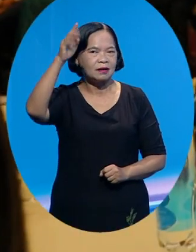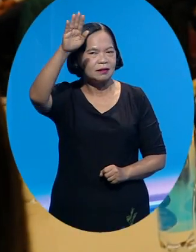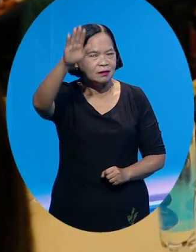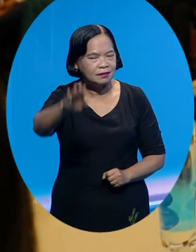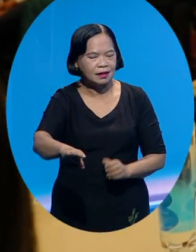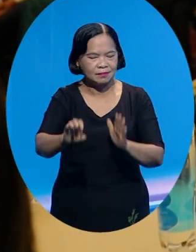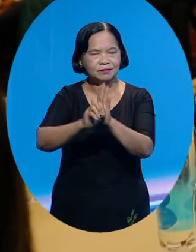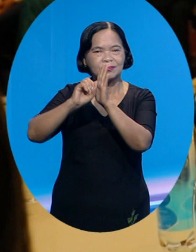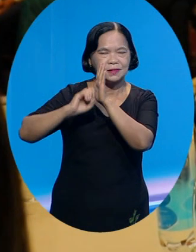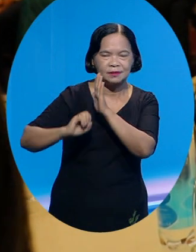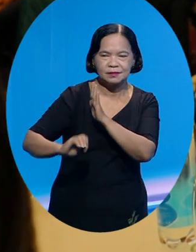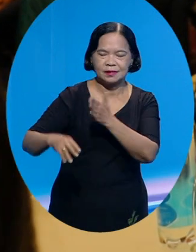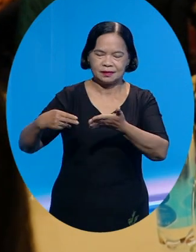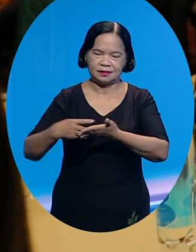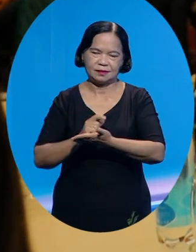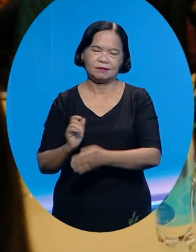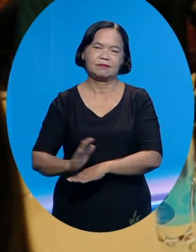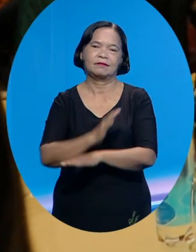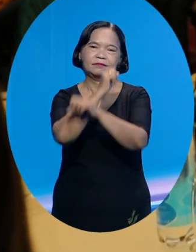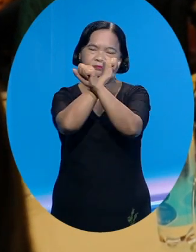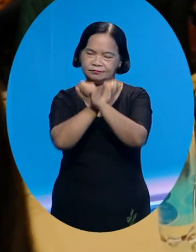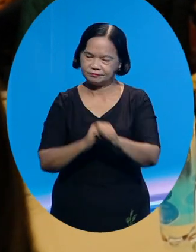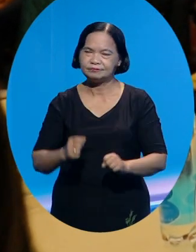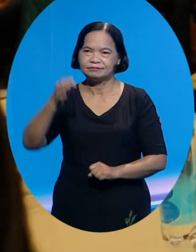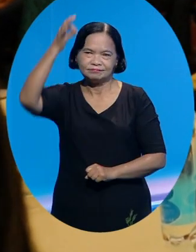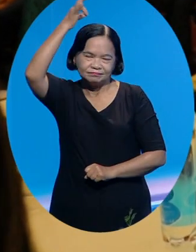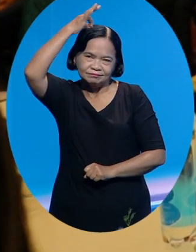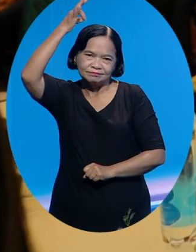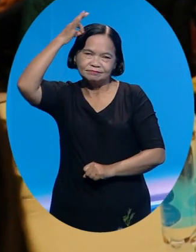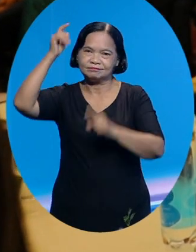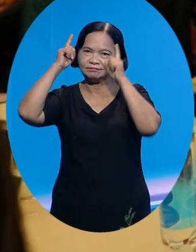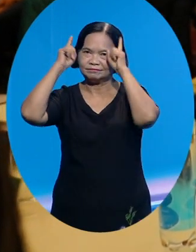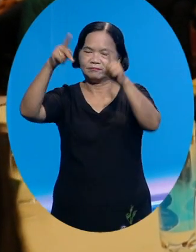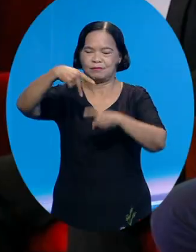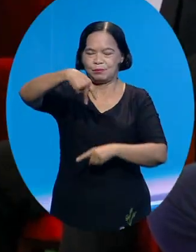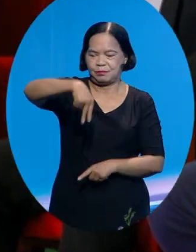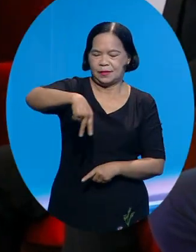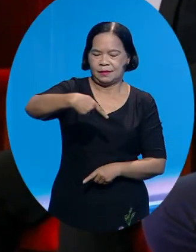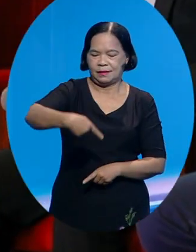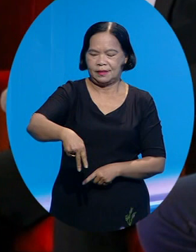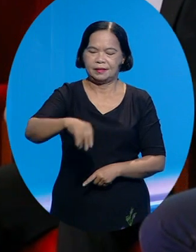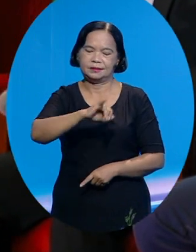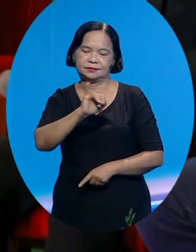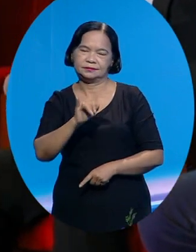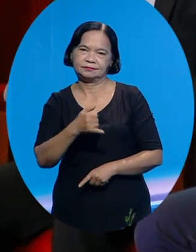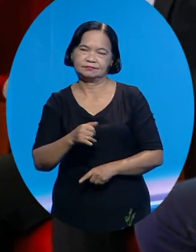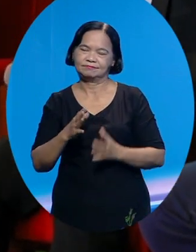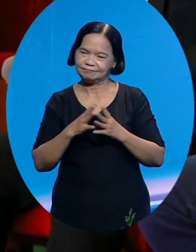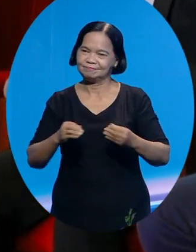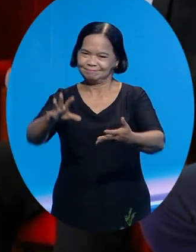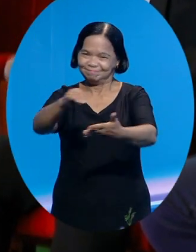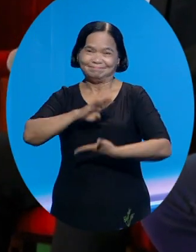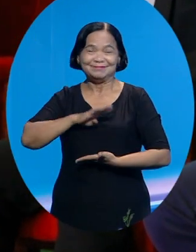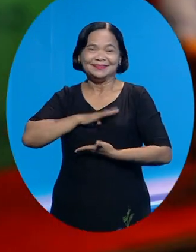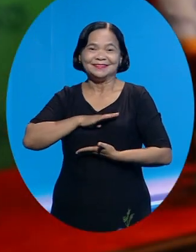thải, chiến lược nhân sự vì sự phát triển bền vững, tinh thần lãnh đạo ESG. P&G cũng là doanh nghiệp nhận được nhiều giải thưởng